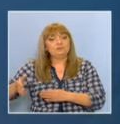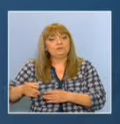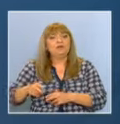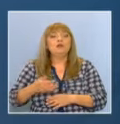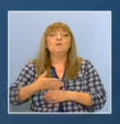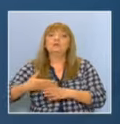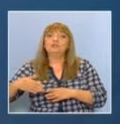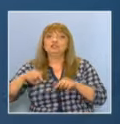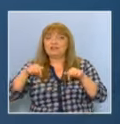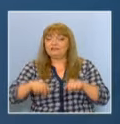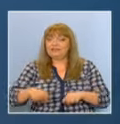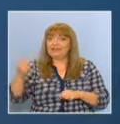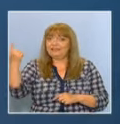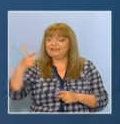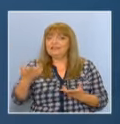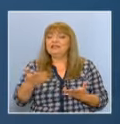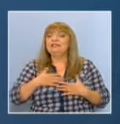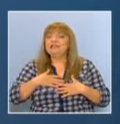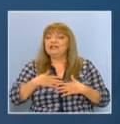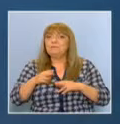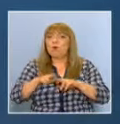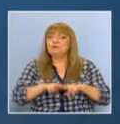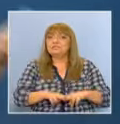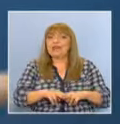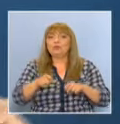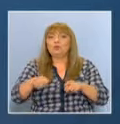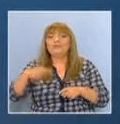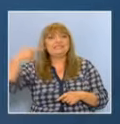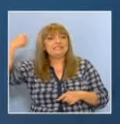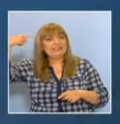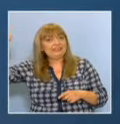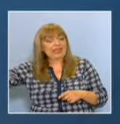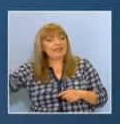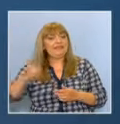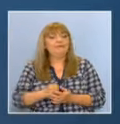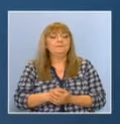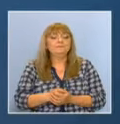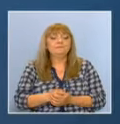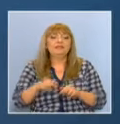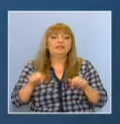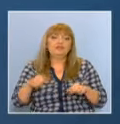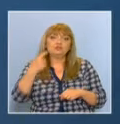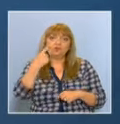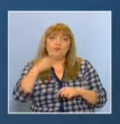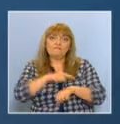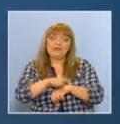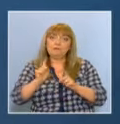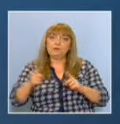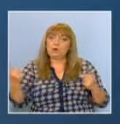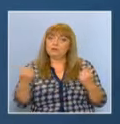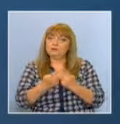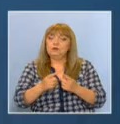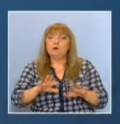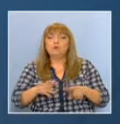останки от тези утопични идеи. Нали? Те могат да се срещнат и днешно време, но може би няма